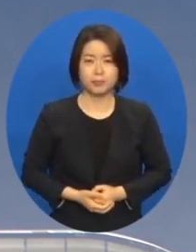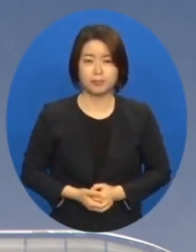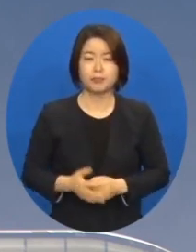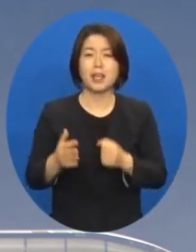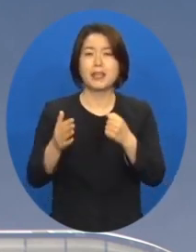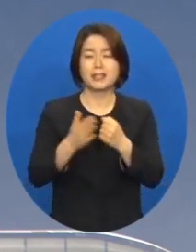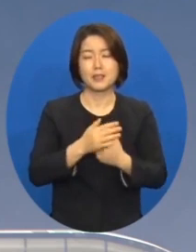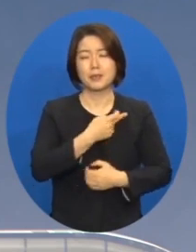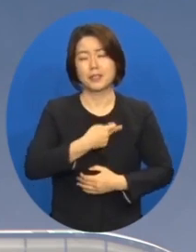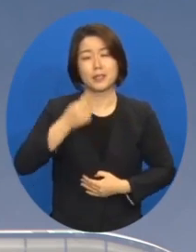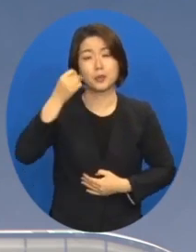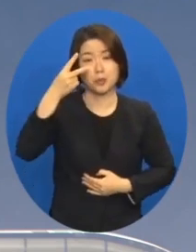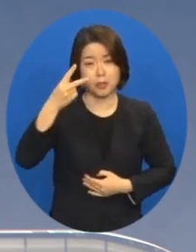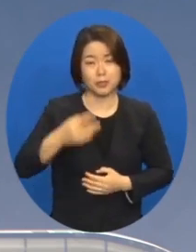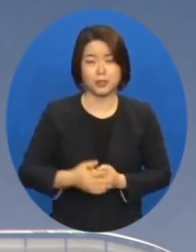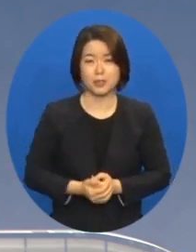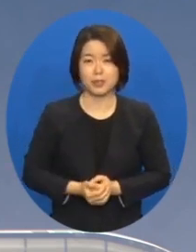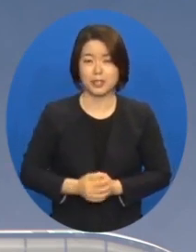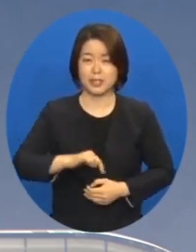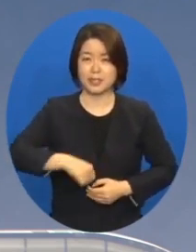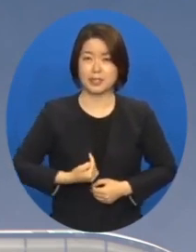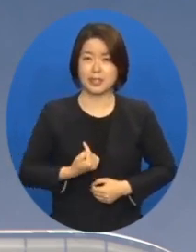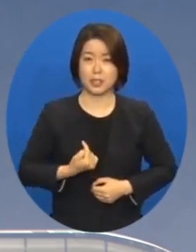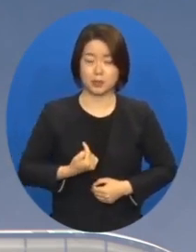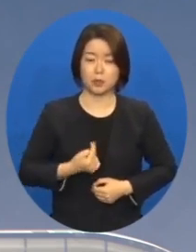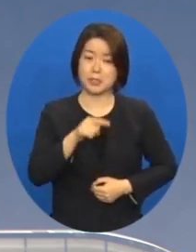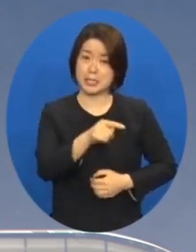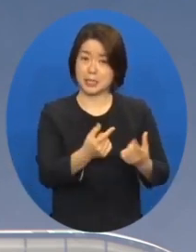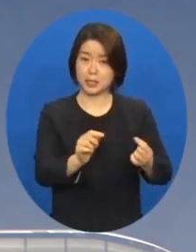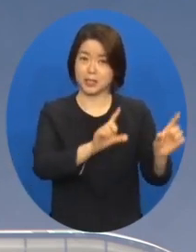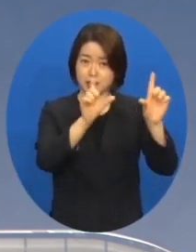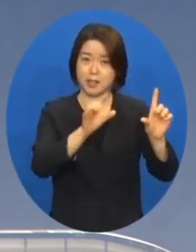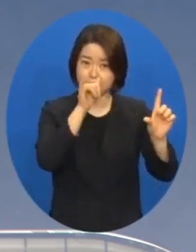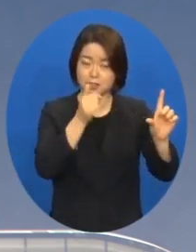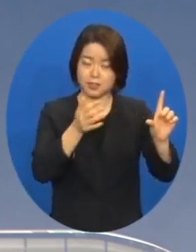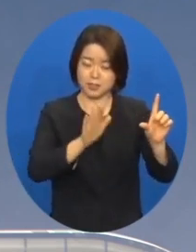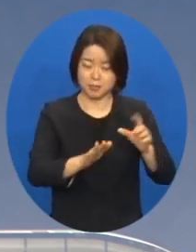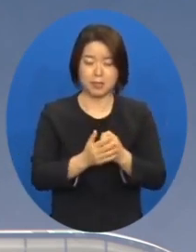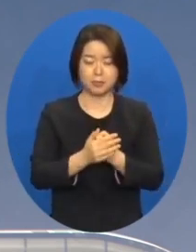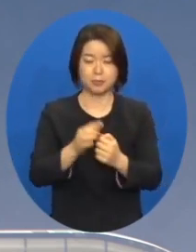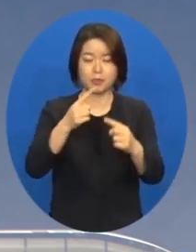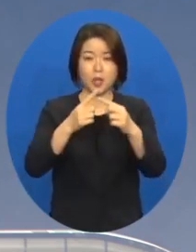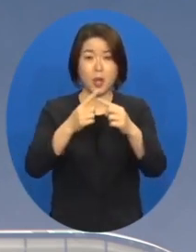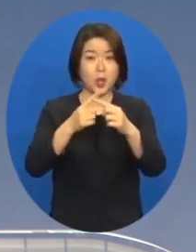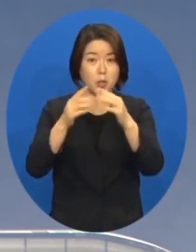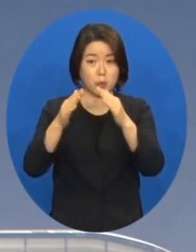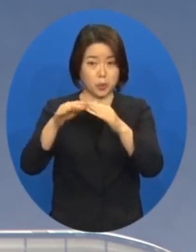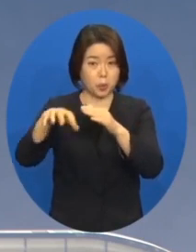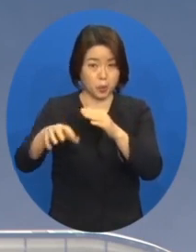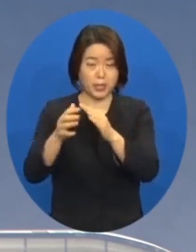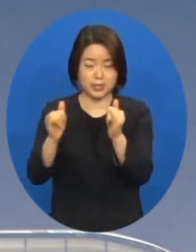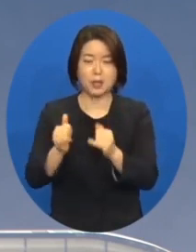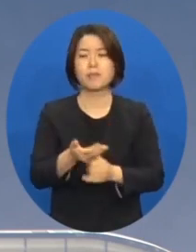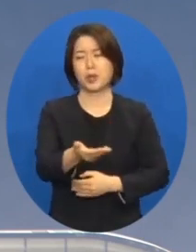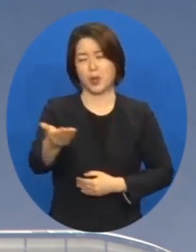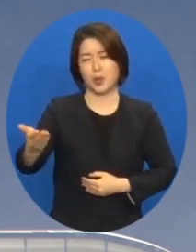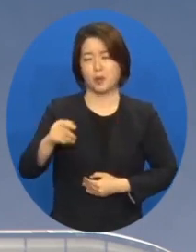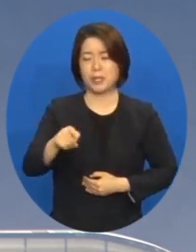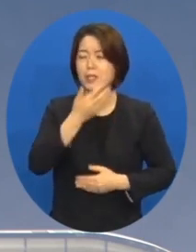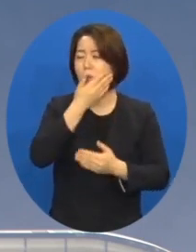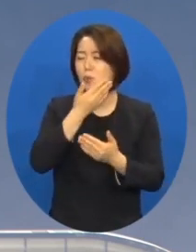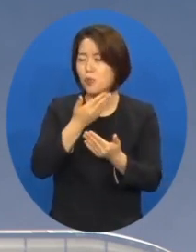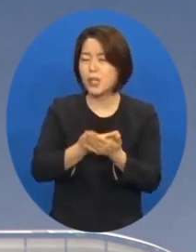그러므로 사도 바울은 자기 자신도 그렇게 살았지만 고린도 교인들에게 당신들이 바로 이